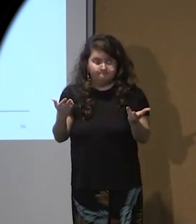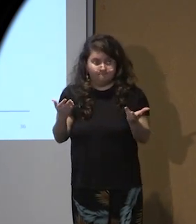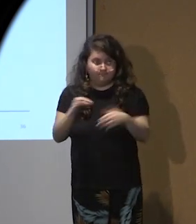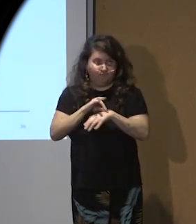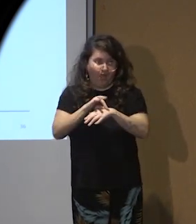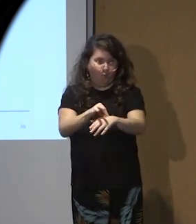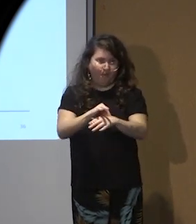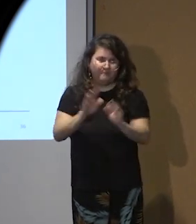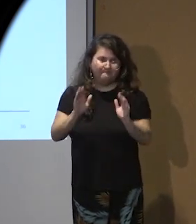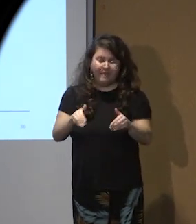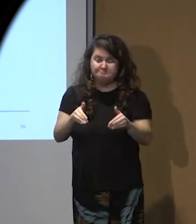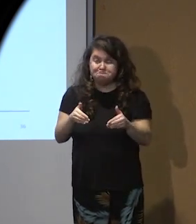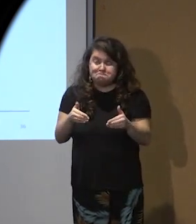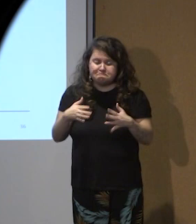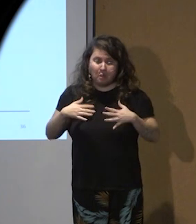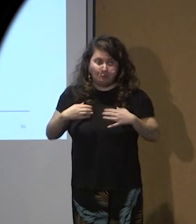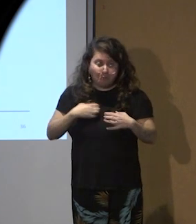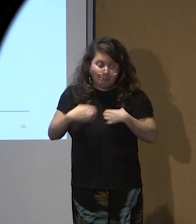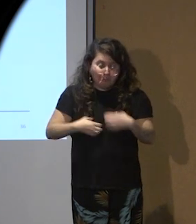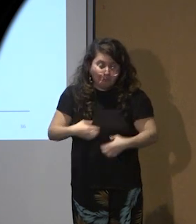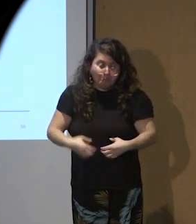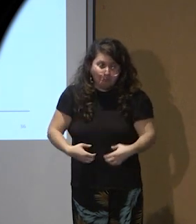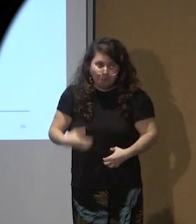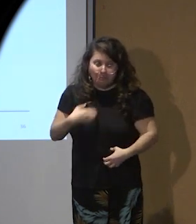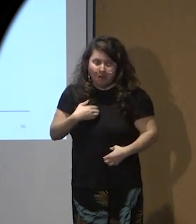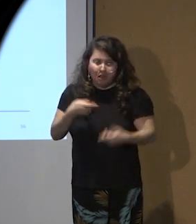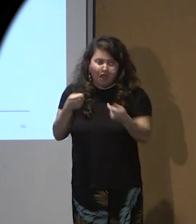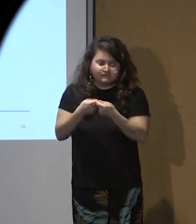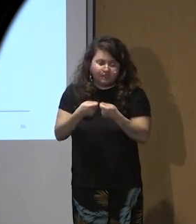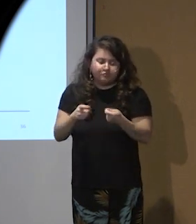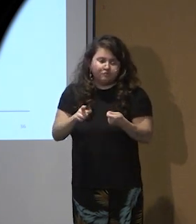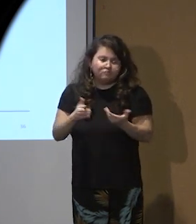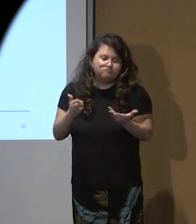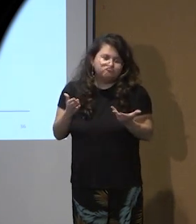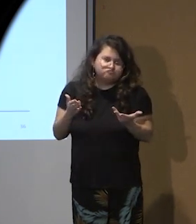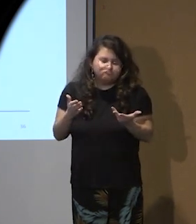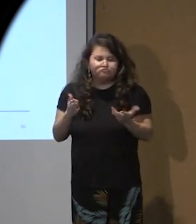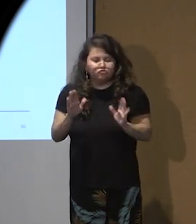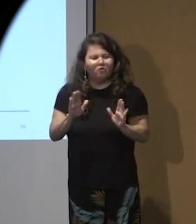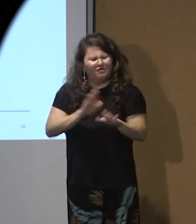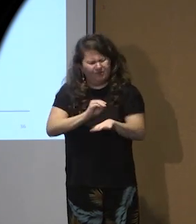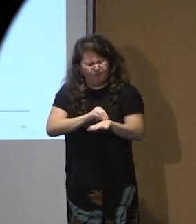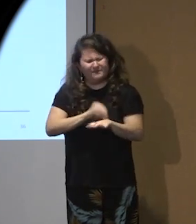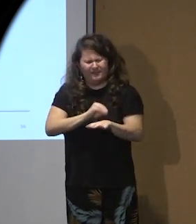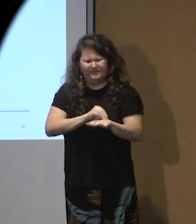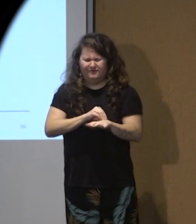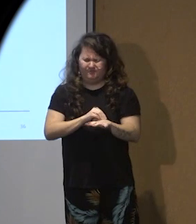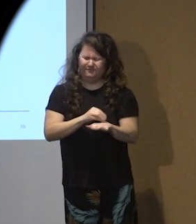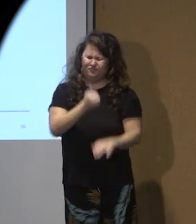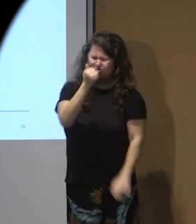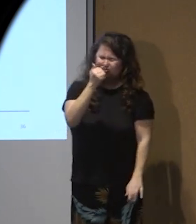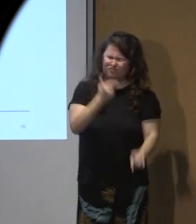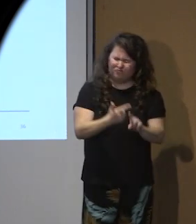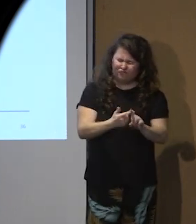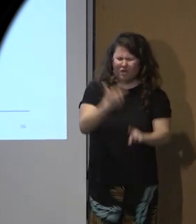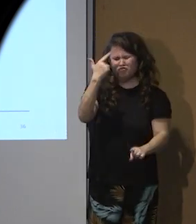très physiologique. Et par contre, ce que je conseille, c'est de consulter le médecin du sport 1 à 2 fois dans l'année, début de saison,